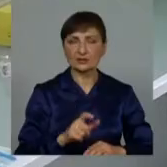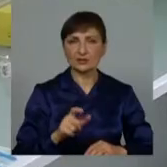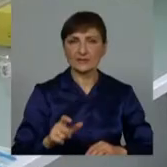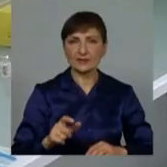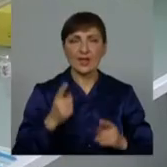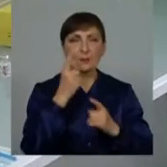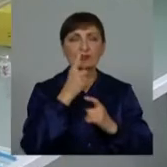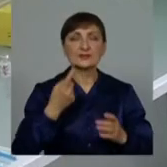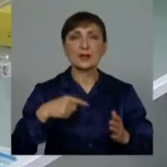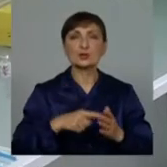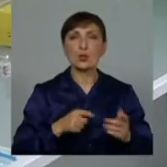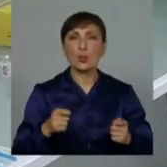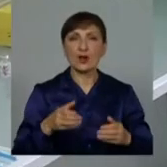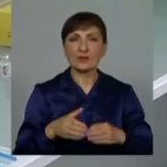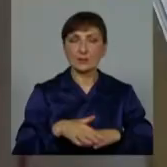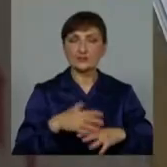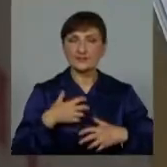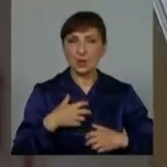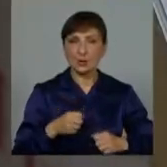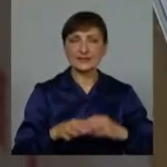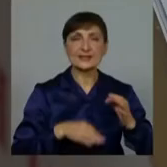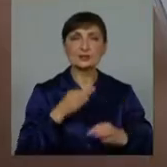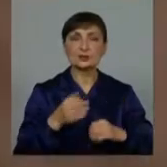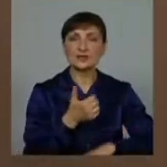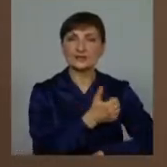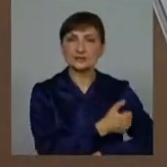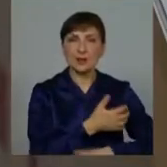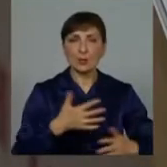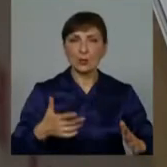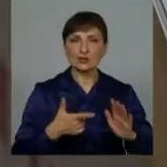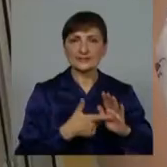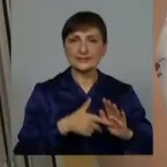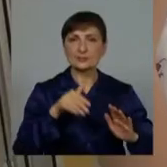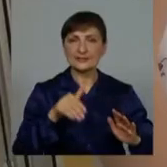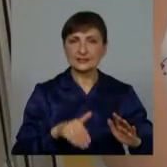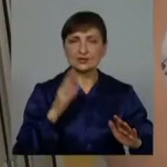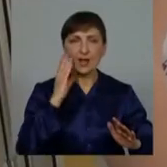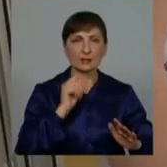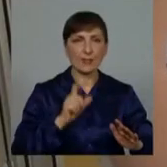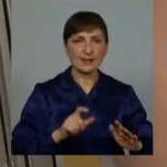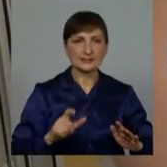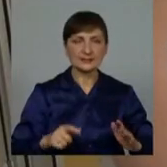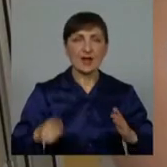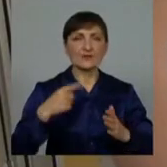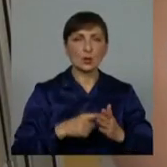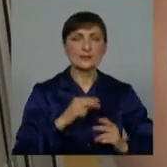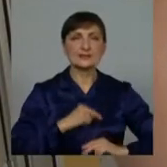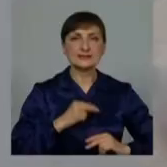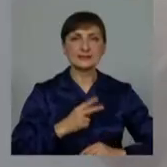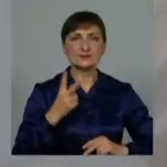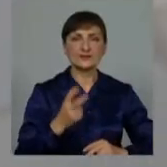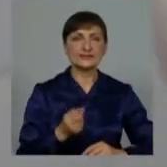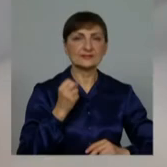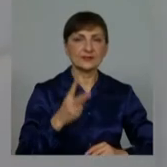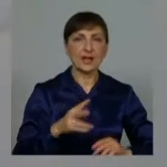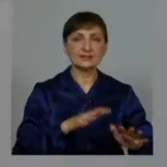По информации городского управления общественного здоровья, за сутки вакцинировались больше 7 тысяч алматинцев. В городе действуют